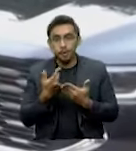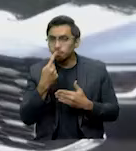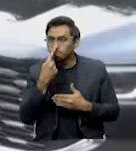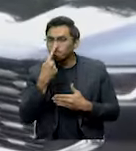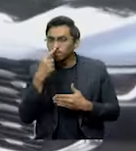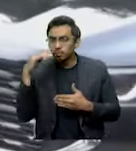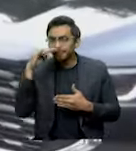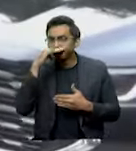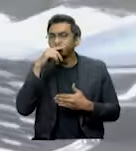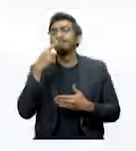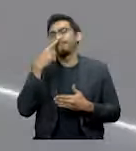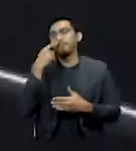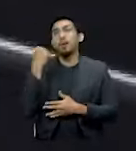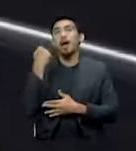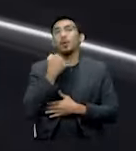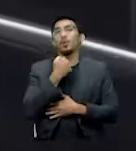ya, beralkohol.